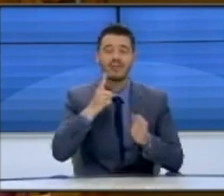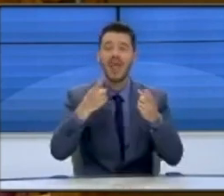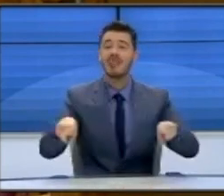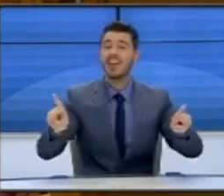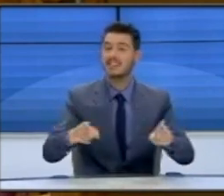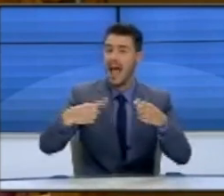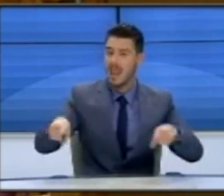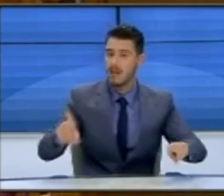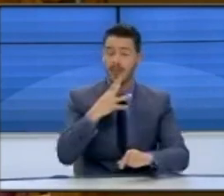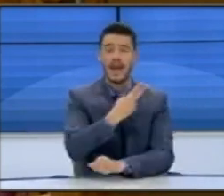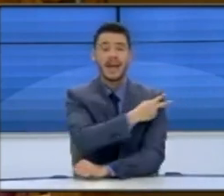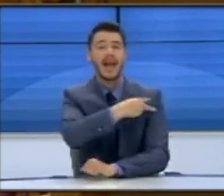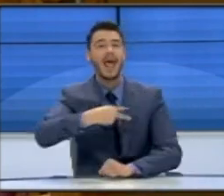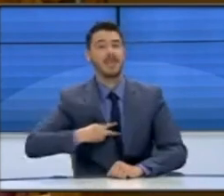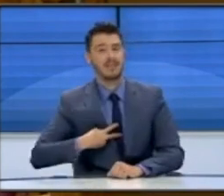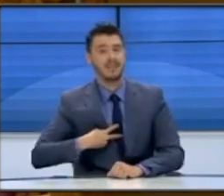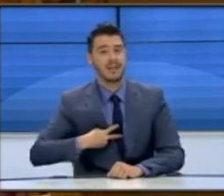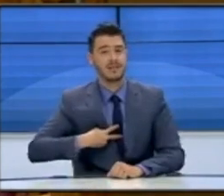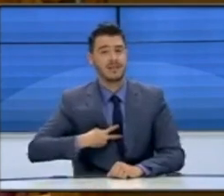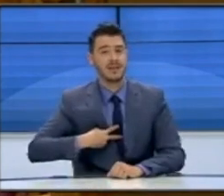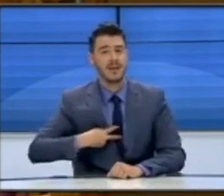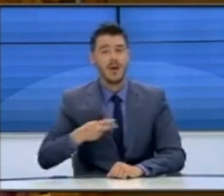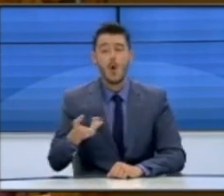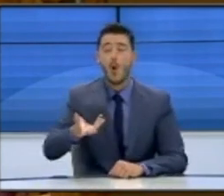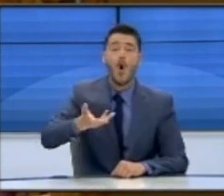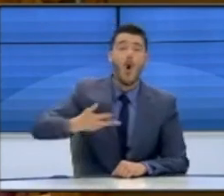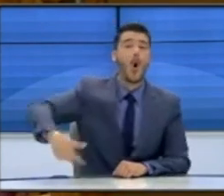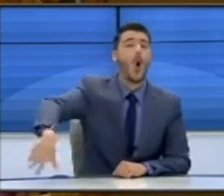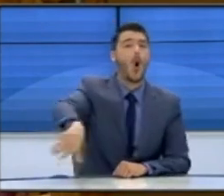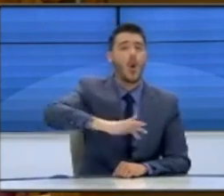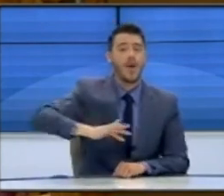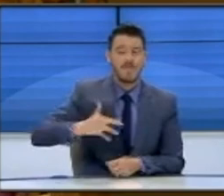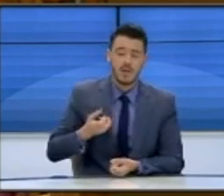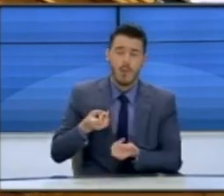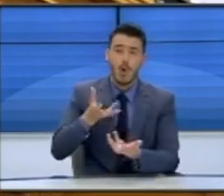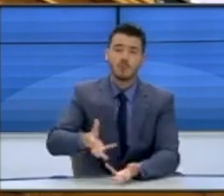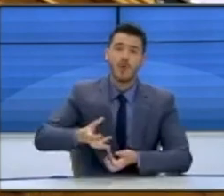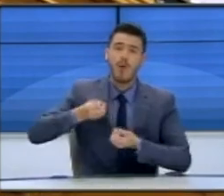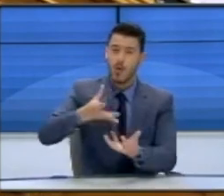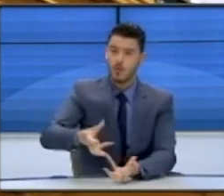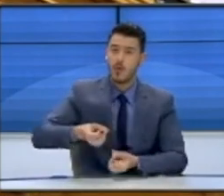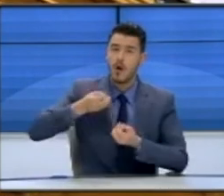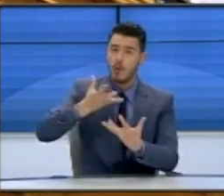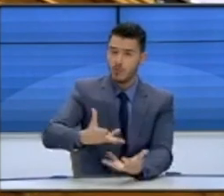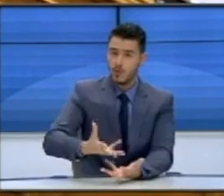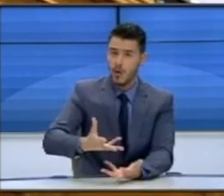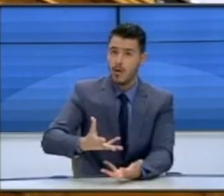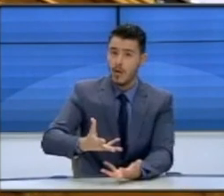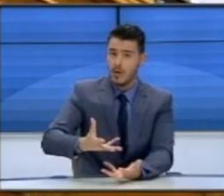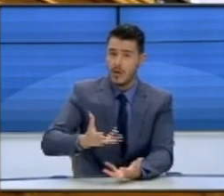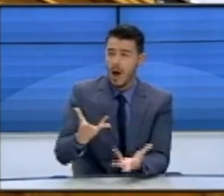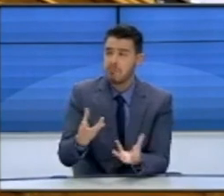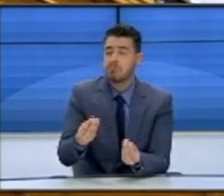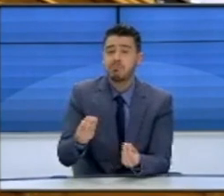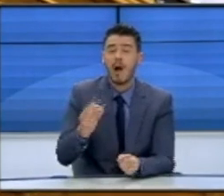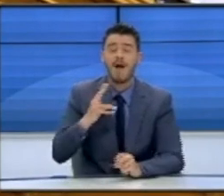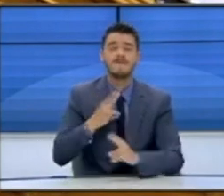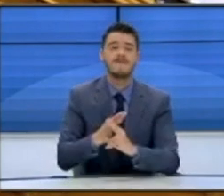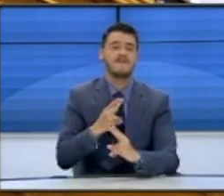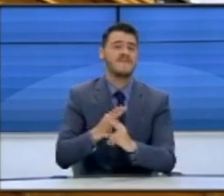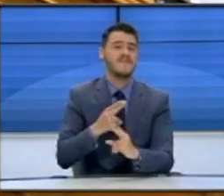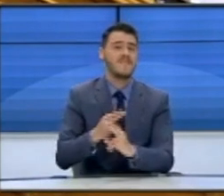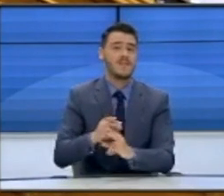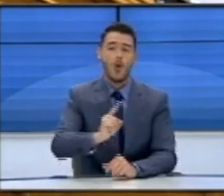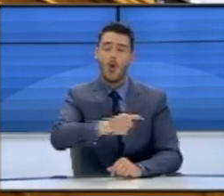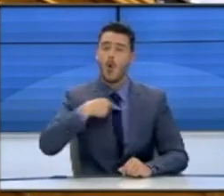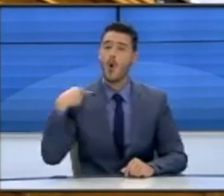καθηγήτριες, οι οποίες τόσα συνεισέφεραν σε αυτήν την μεγάλη συλλογική προσπάθεια που κάνουμε να μπορέσουμε να